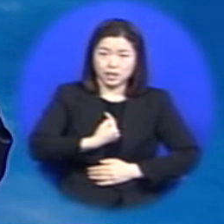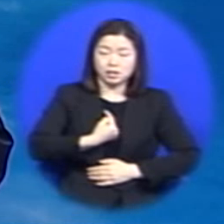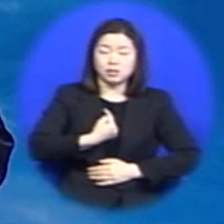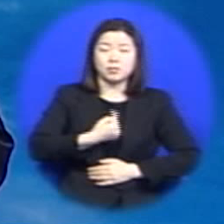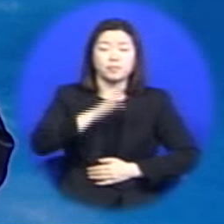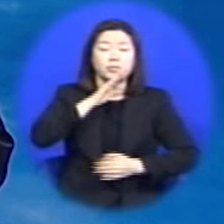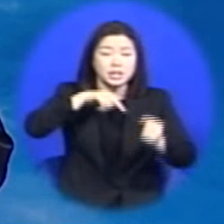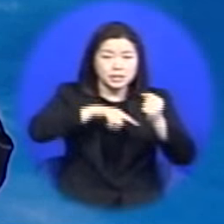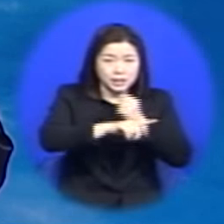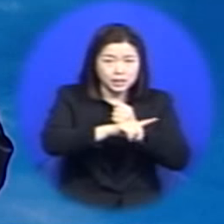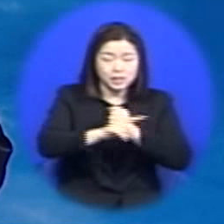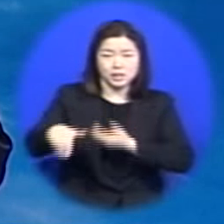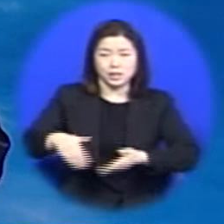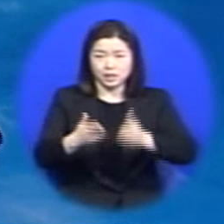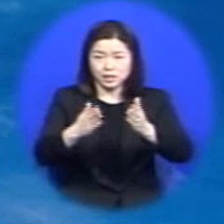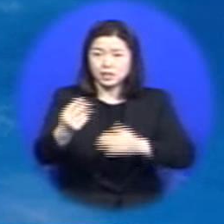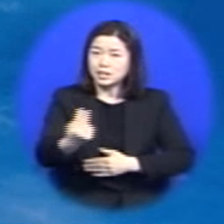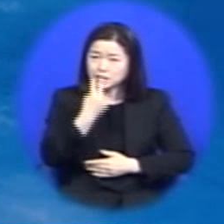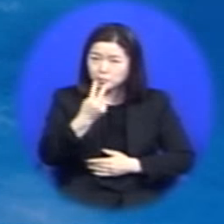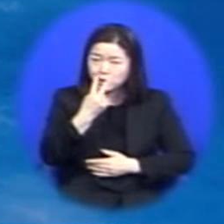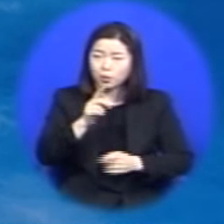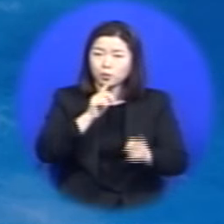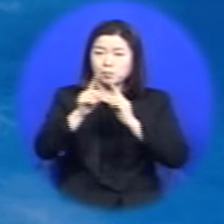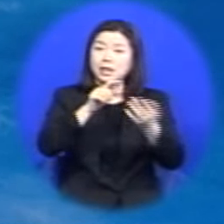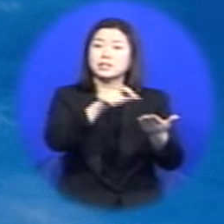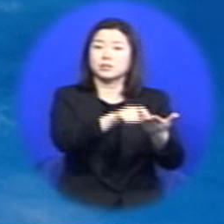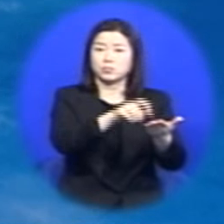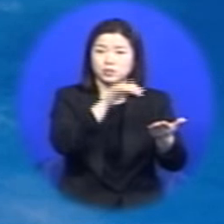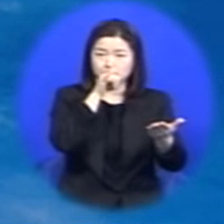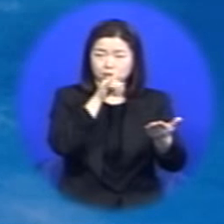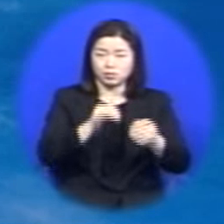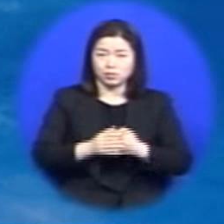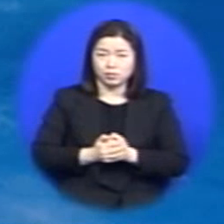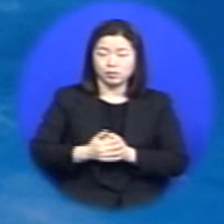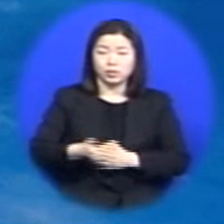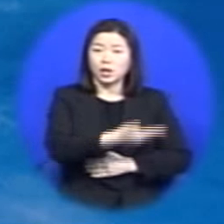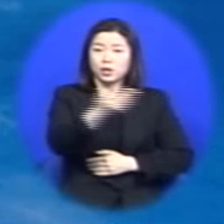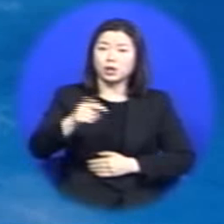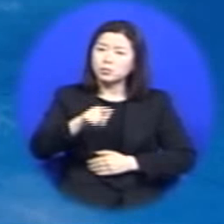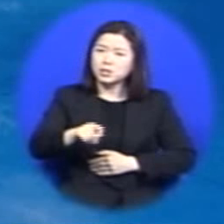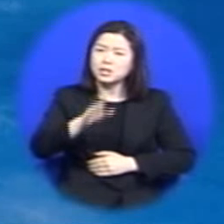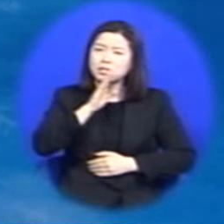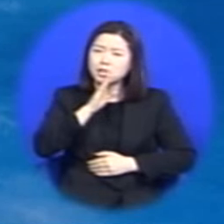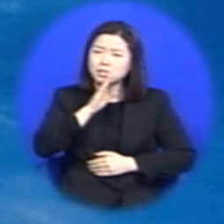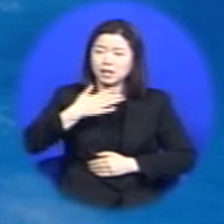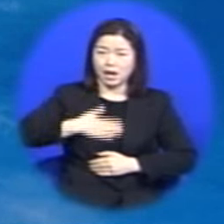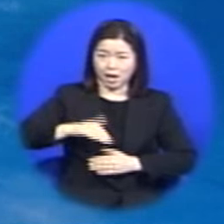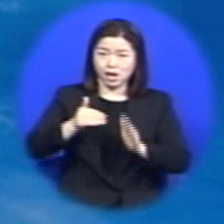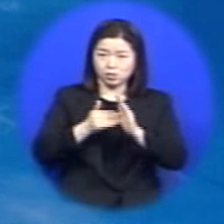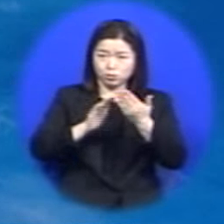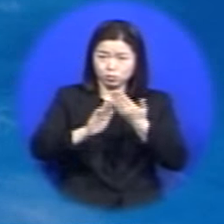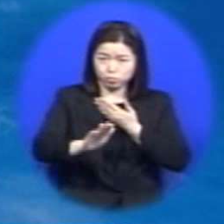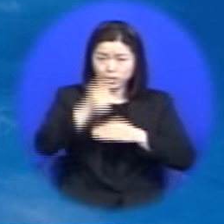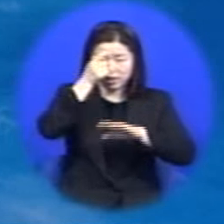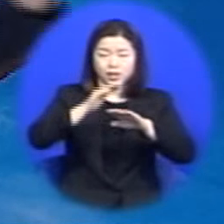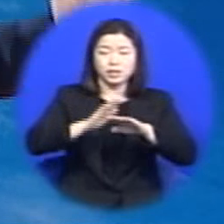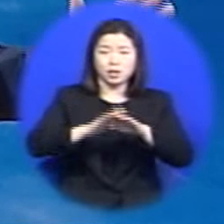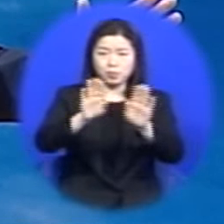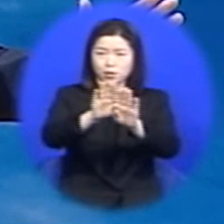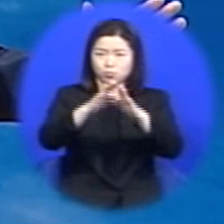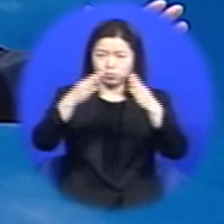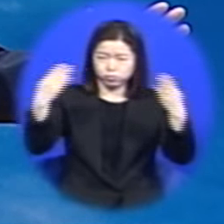길이로 길이라고 또 생명이라고 말씀하신 거예요. 여러분이 이 사실을 알고 나면 예배문이